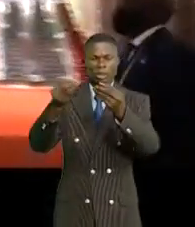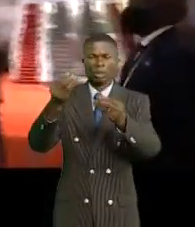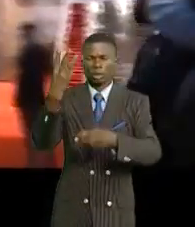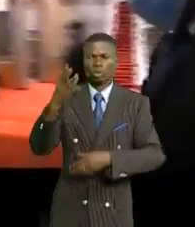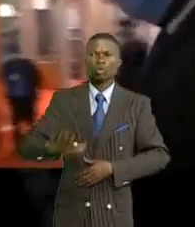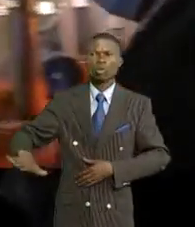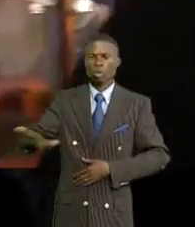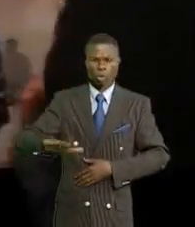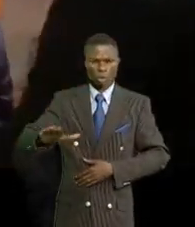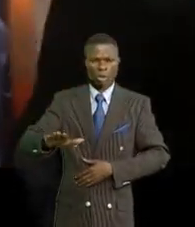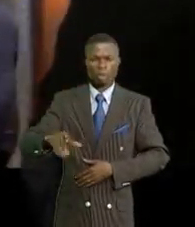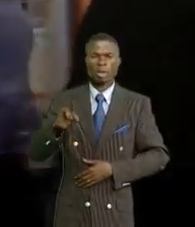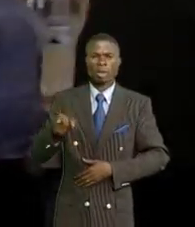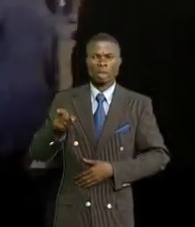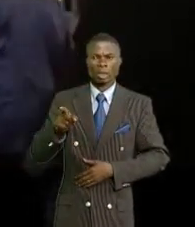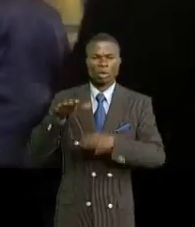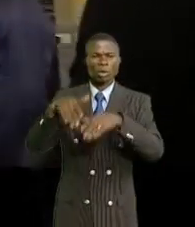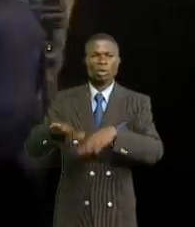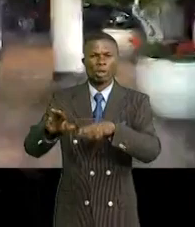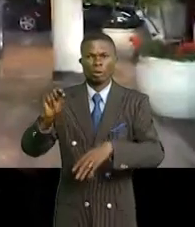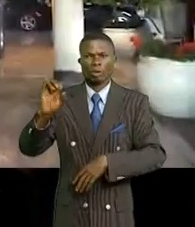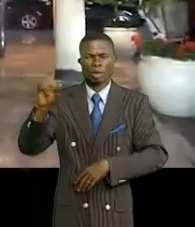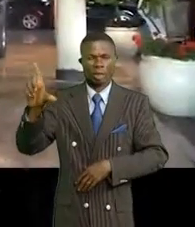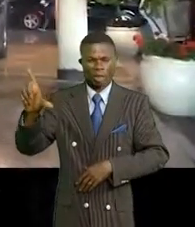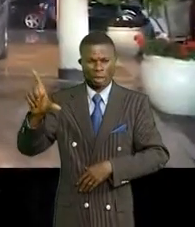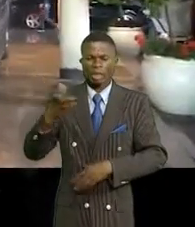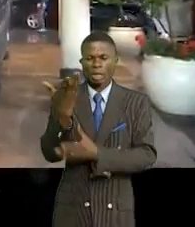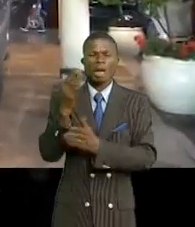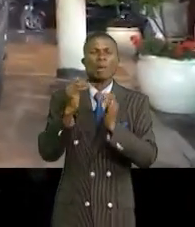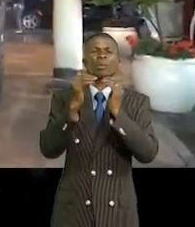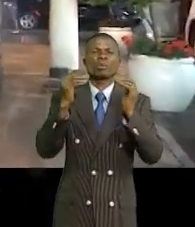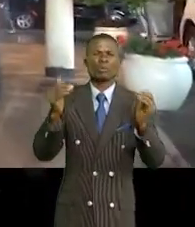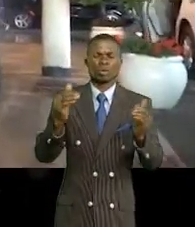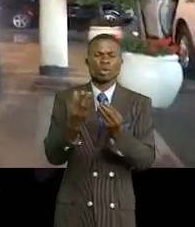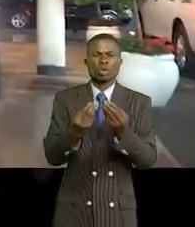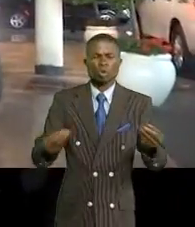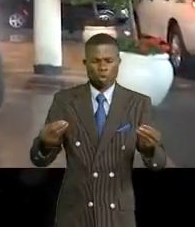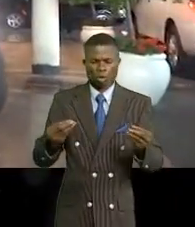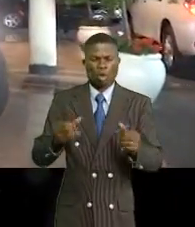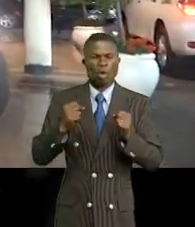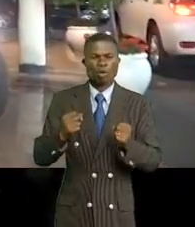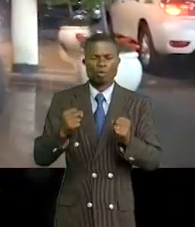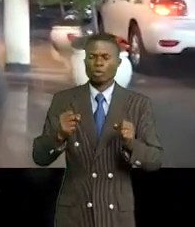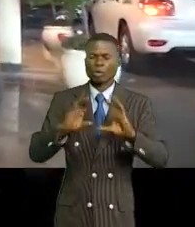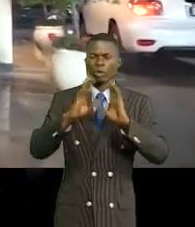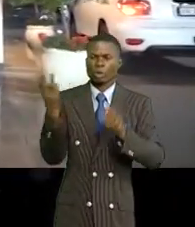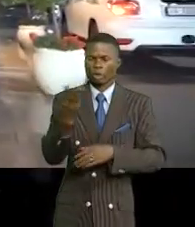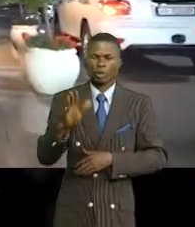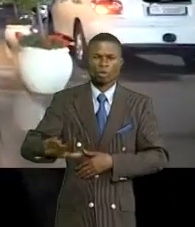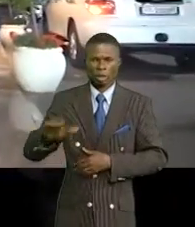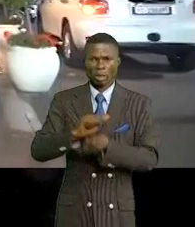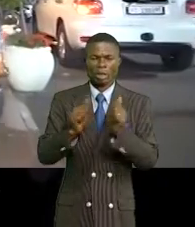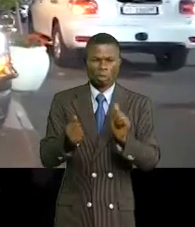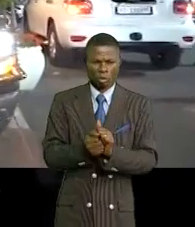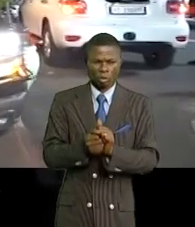pays du bassin du Nil qui aspirent à un règlement pacifique pour une solution favorable à tous au sujet de la